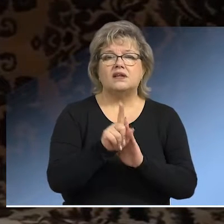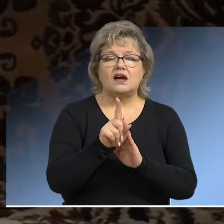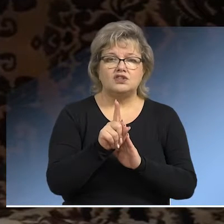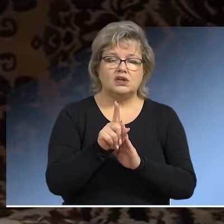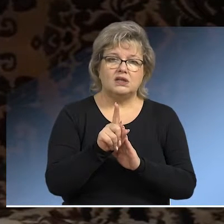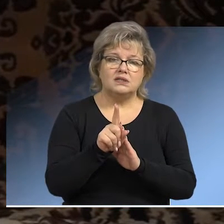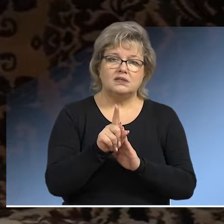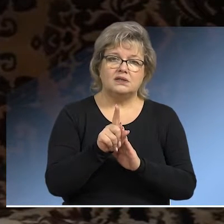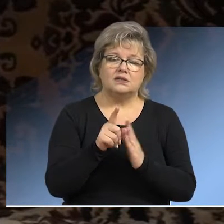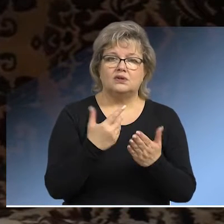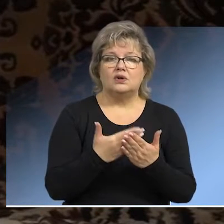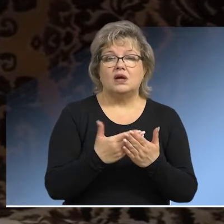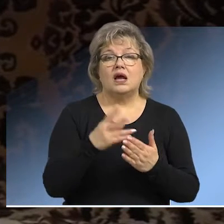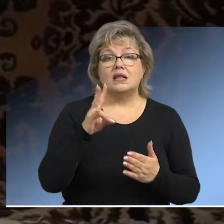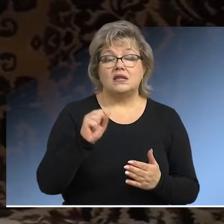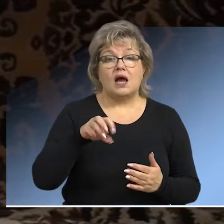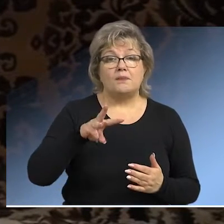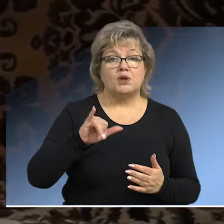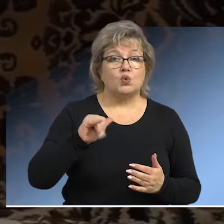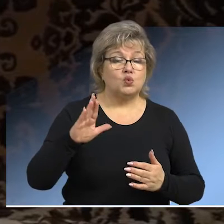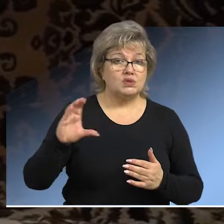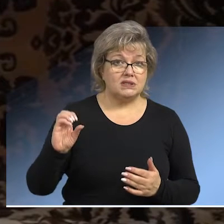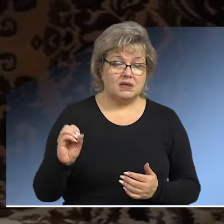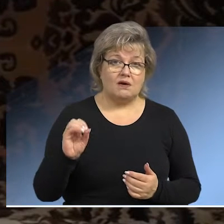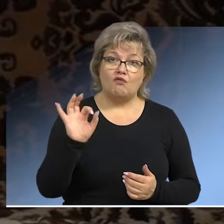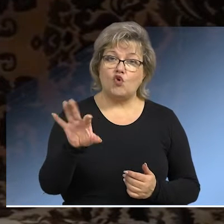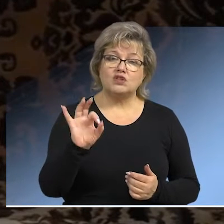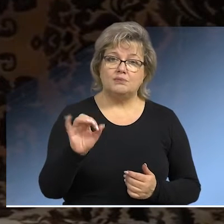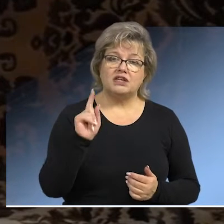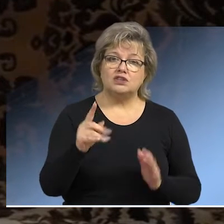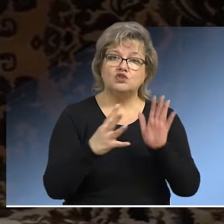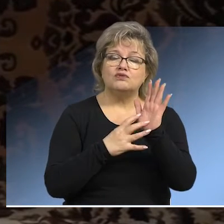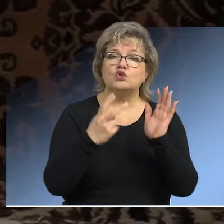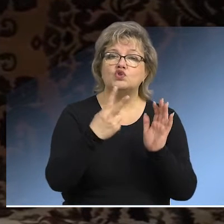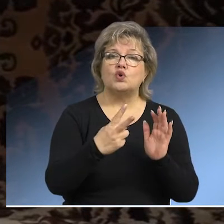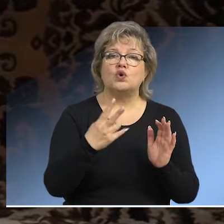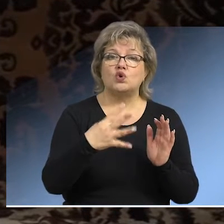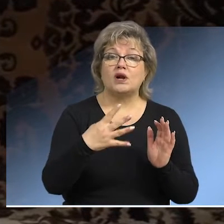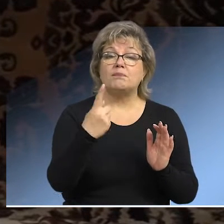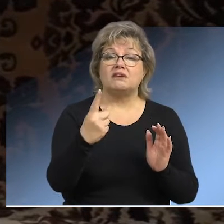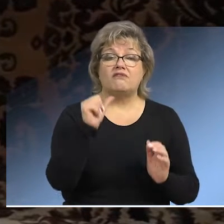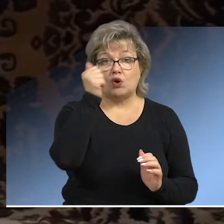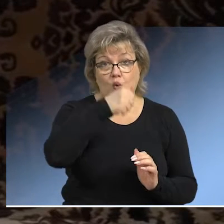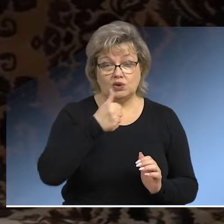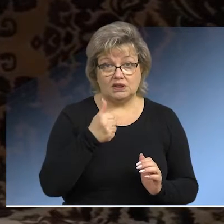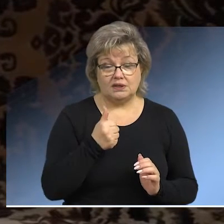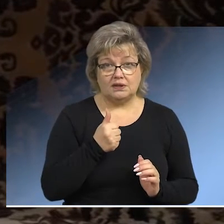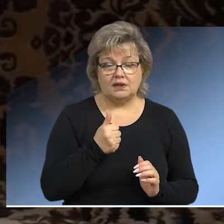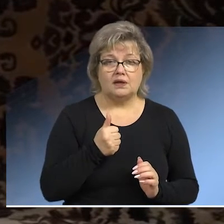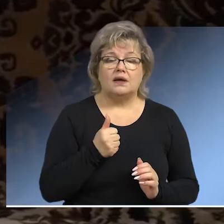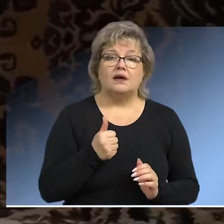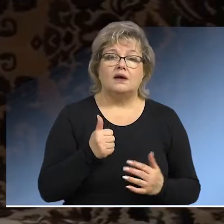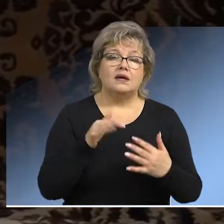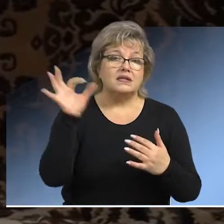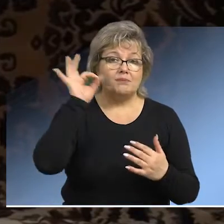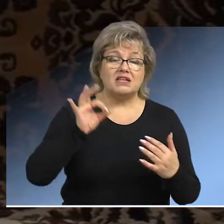вот на Меусе в октябре 1942 года. Значит,